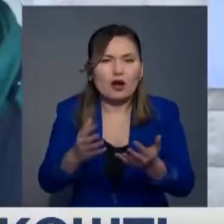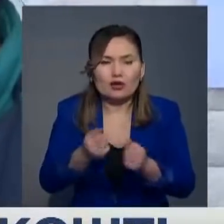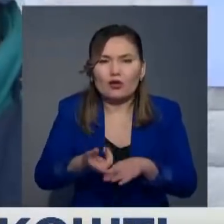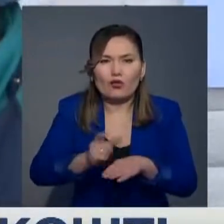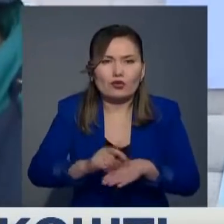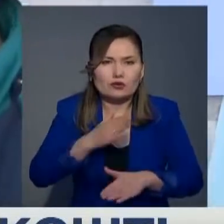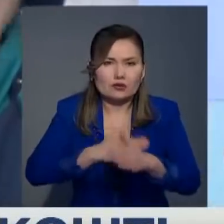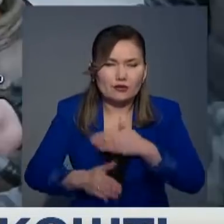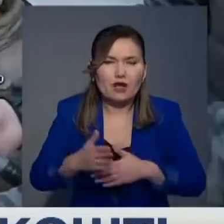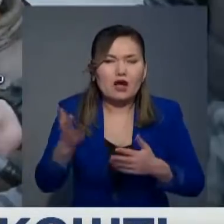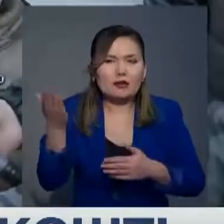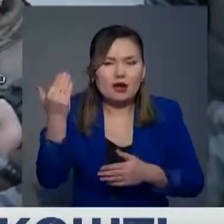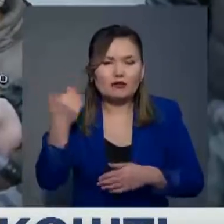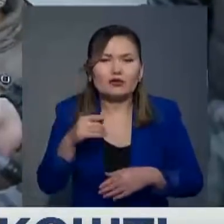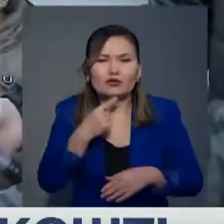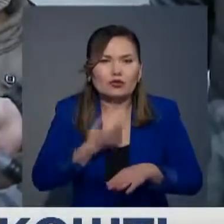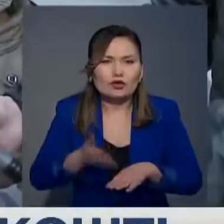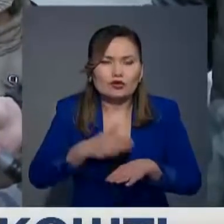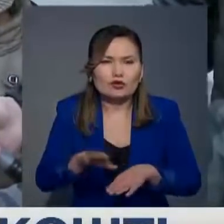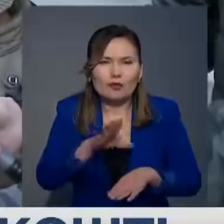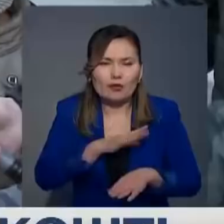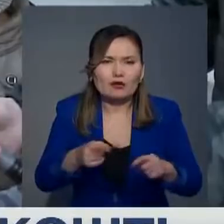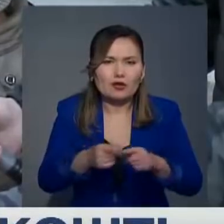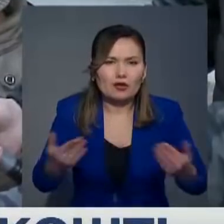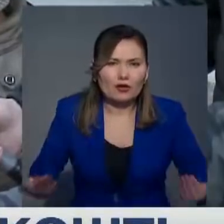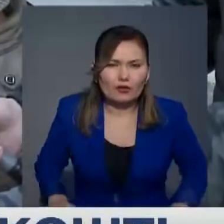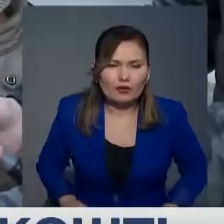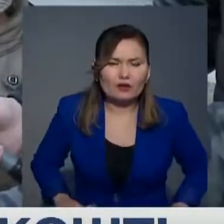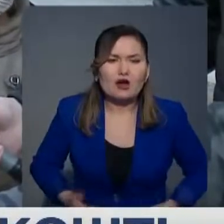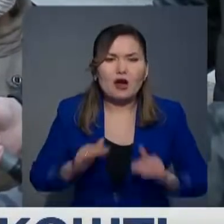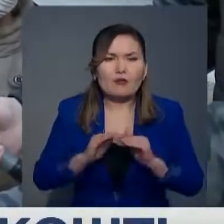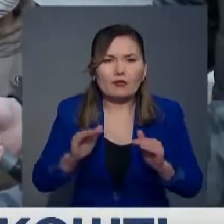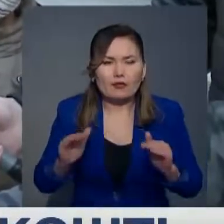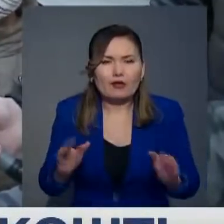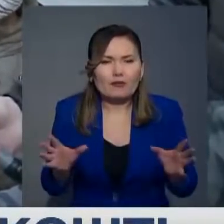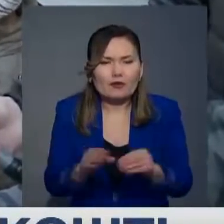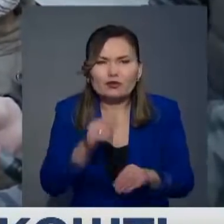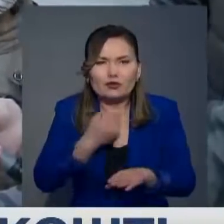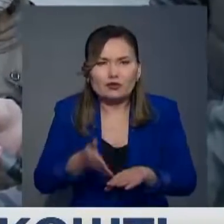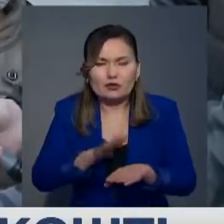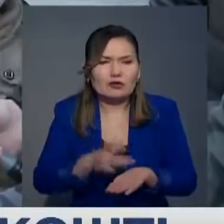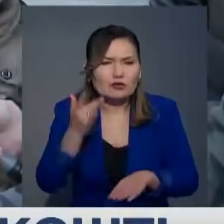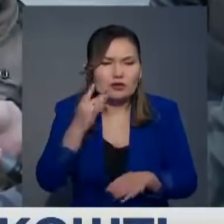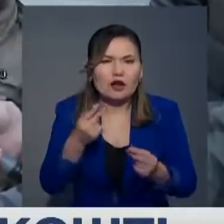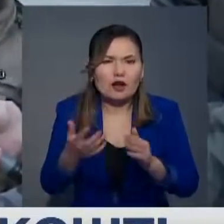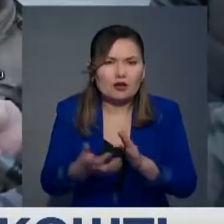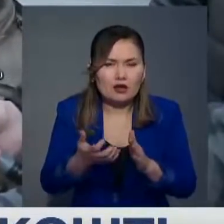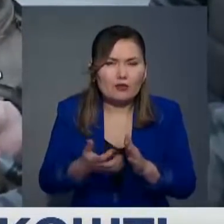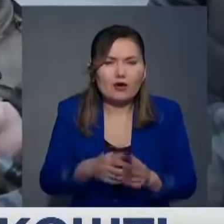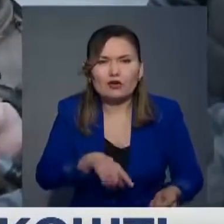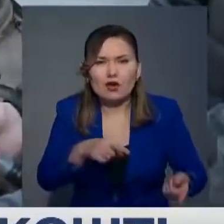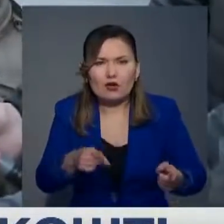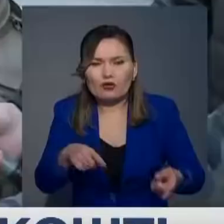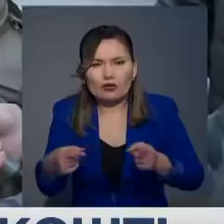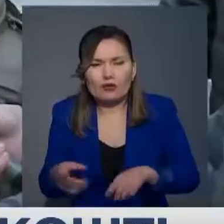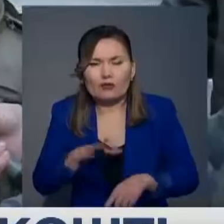Қиындықты біршама көрдік, балдармен қаңғып, анында мында айлап тұрған үйлерімізде болды. Жалдай ақшамыз жетпей, әр жерде жүрген жерлерімізде болды,